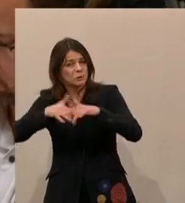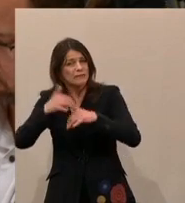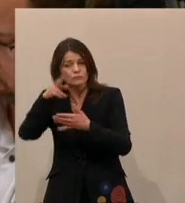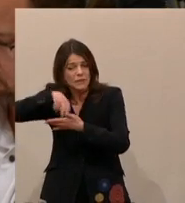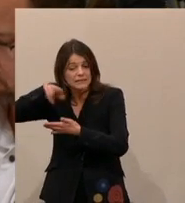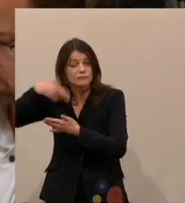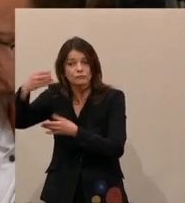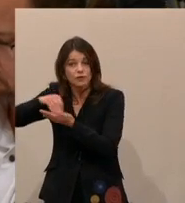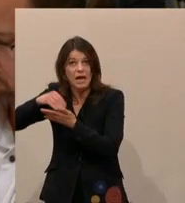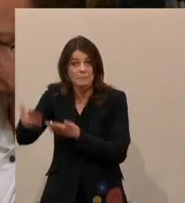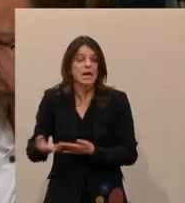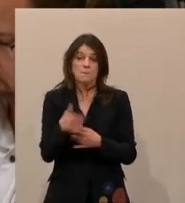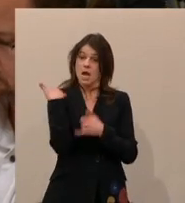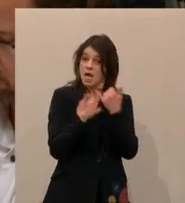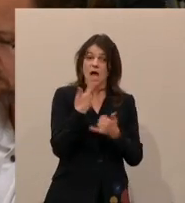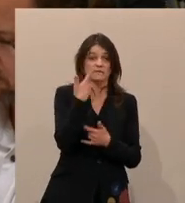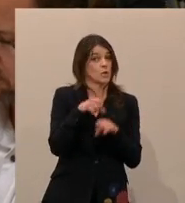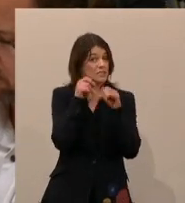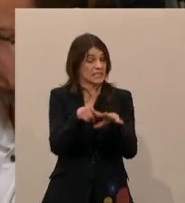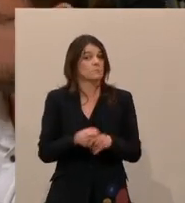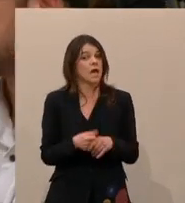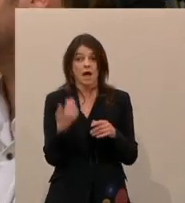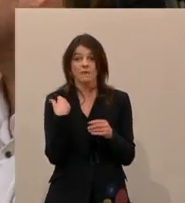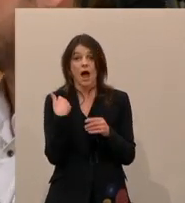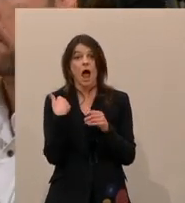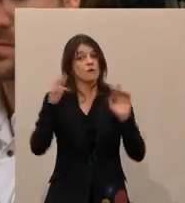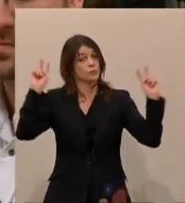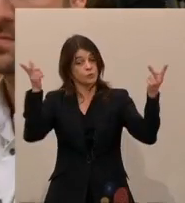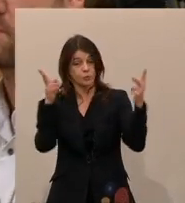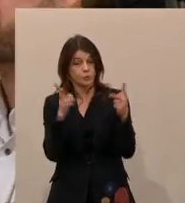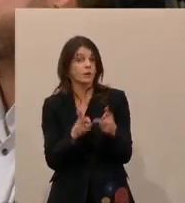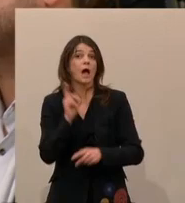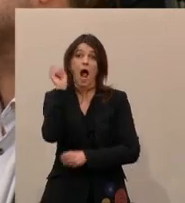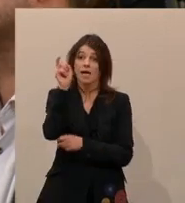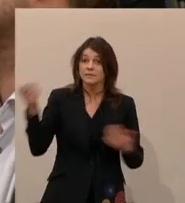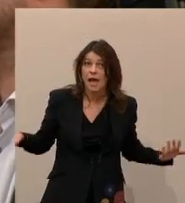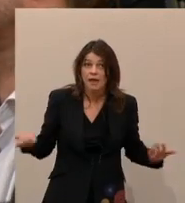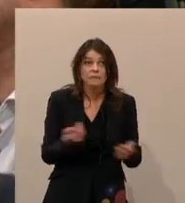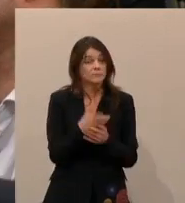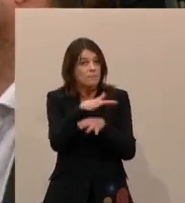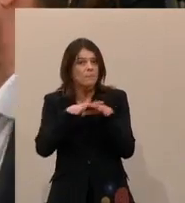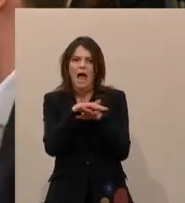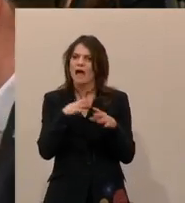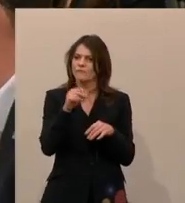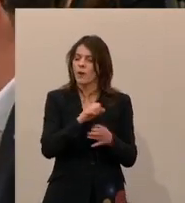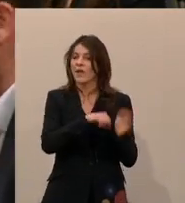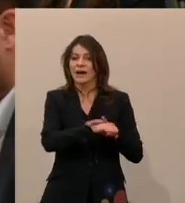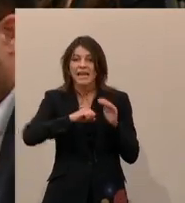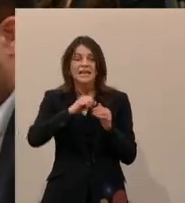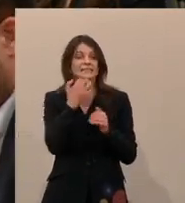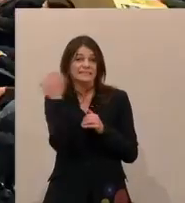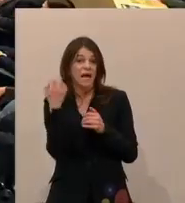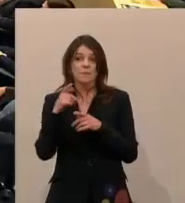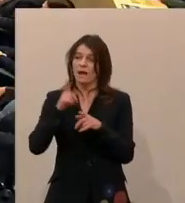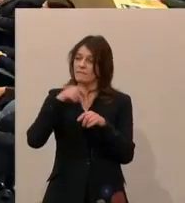Und da würden Sie dann sehen, dass wir es im Jahr 2017 mit einem deutlichen Rückgang der Anzeigen zu tun haben im Bereich der rechtsextremen Tatverdächtigen.